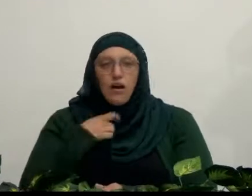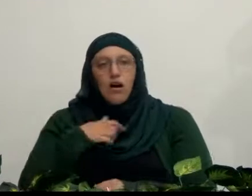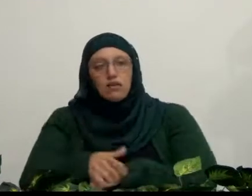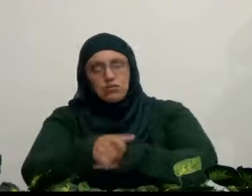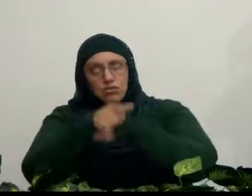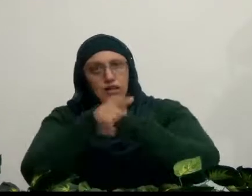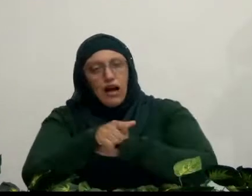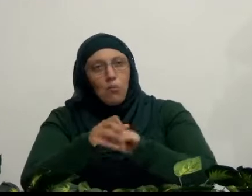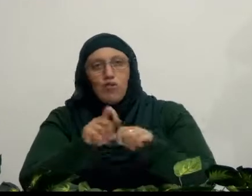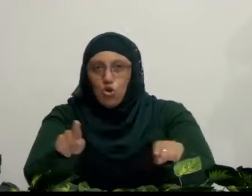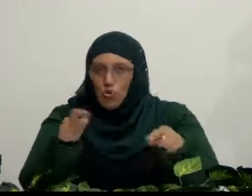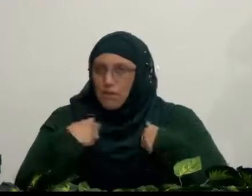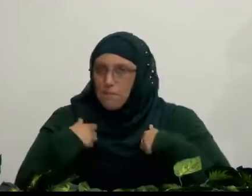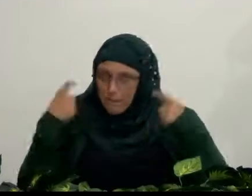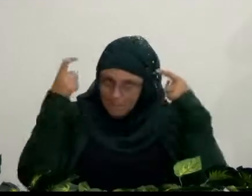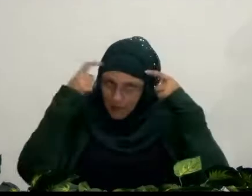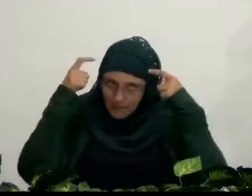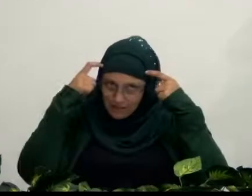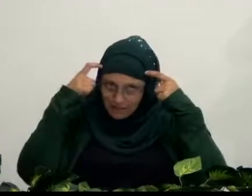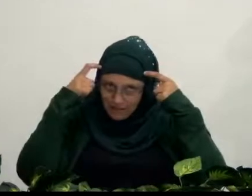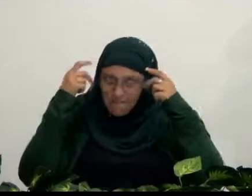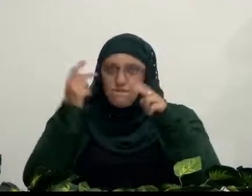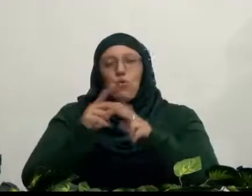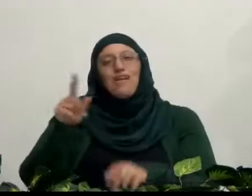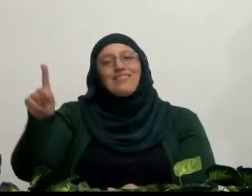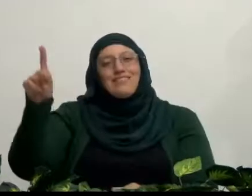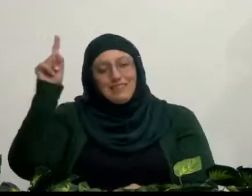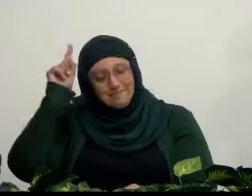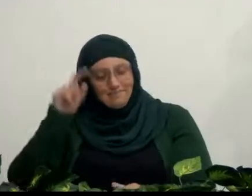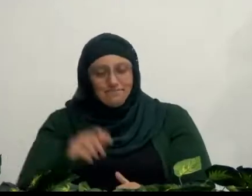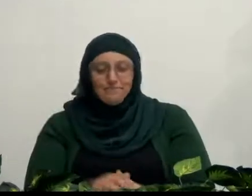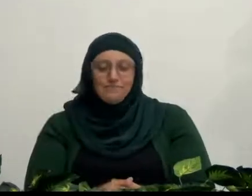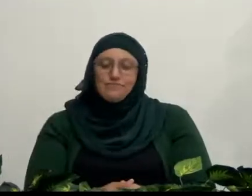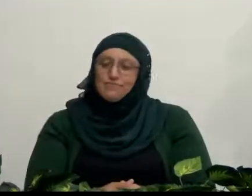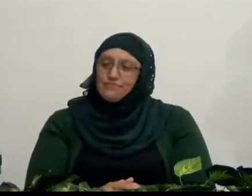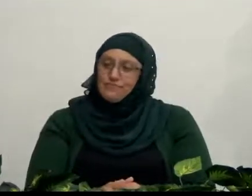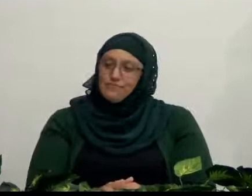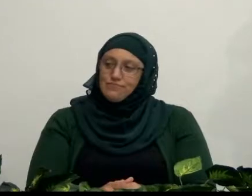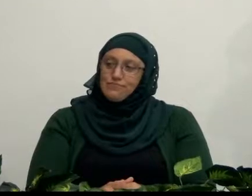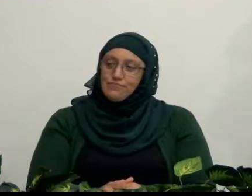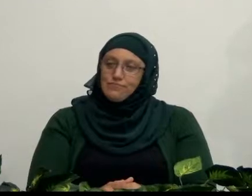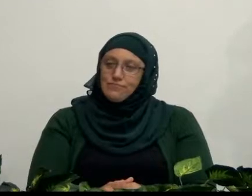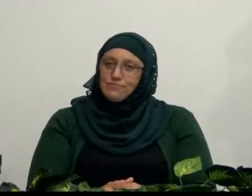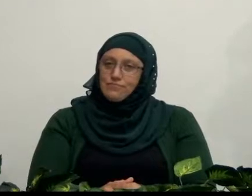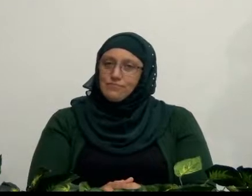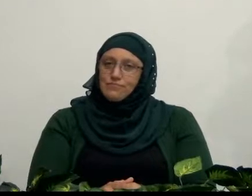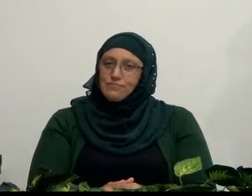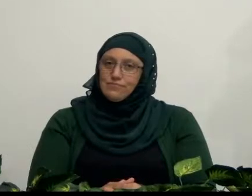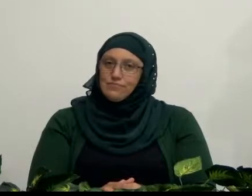in my mind for the sake of God. وَعَاهَدْتُ اللَّهَ